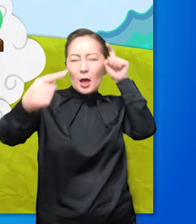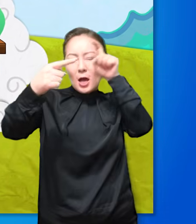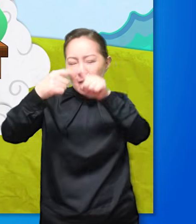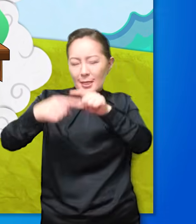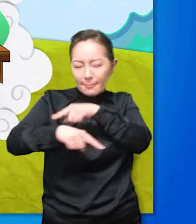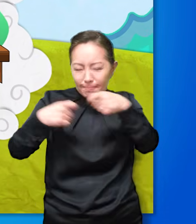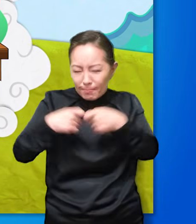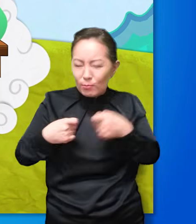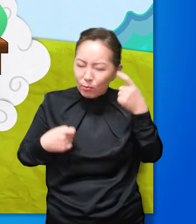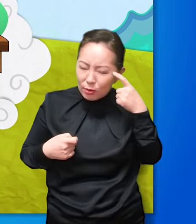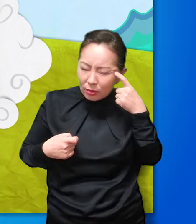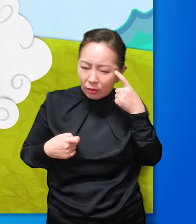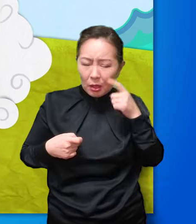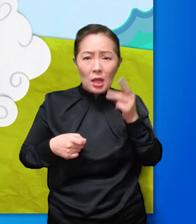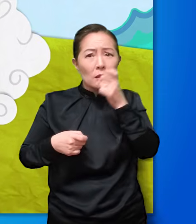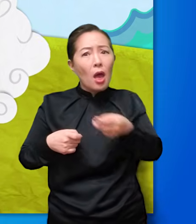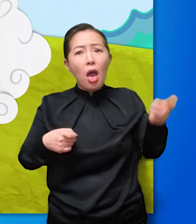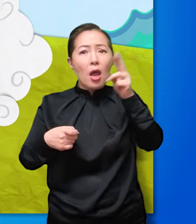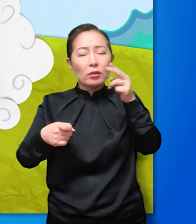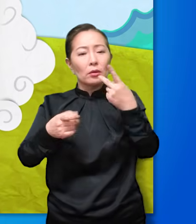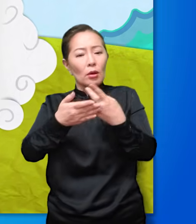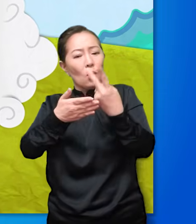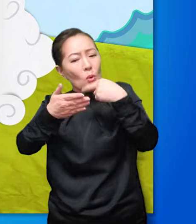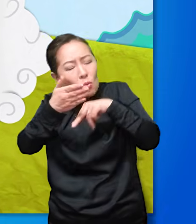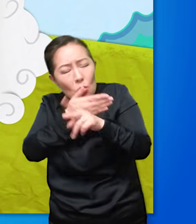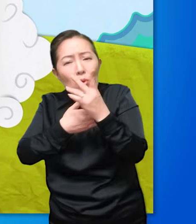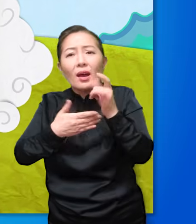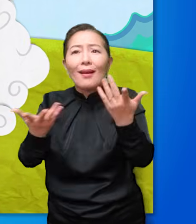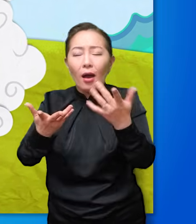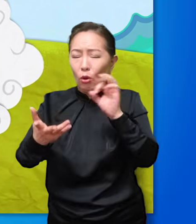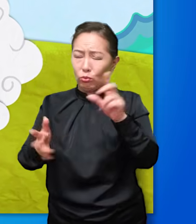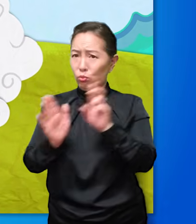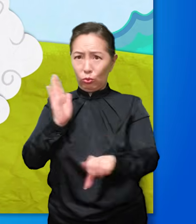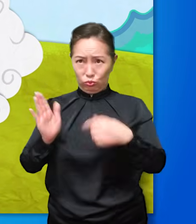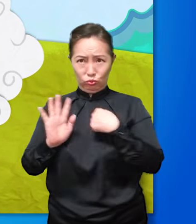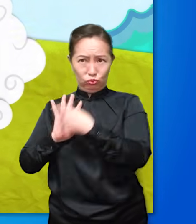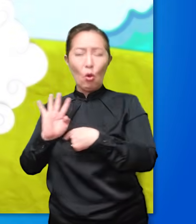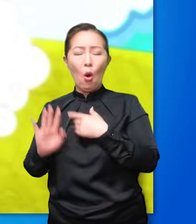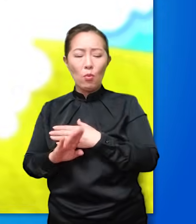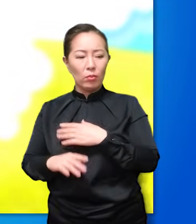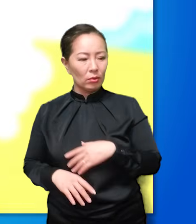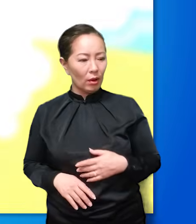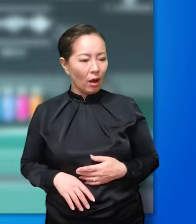Мөрөөдлөө биелүүлнэ гэсэн зорилго тавьсан бид гурвын хувьд дээд үлгэрийг олно гэдэг боломжгүй зүйл болсон.